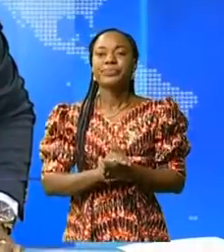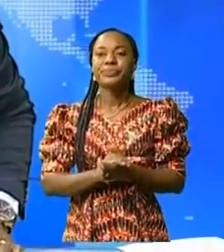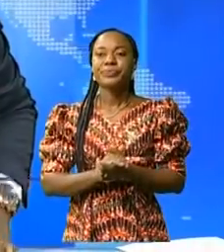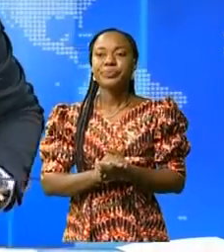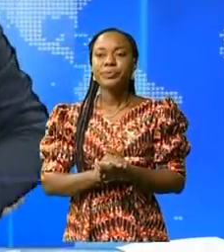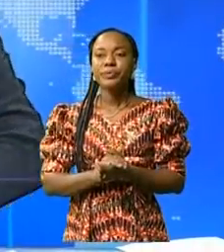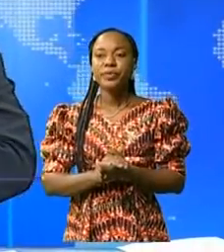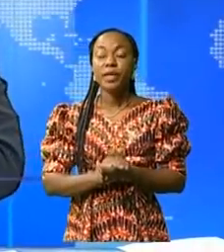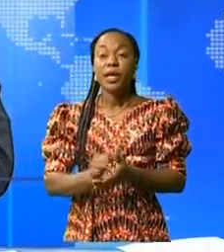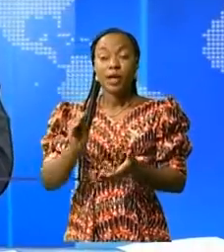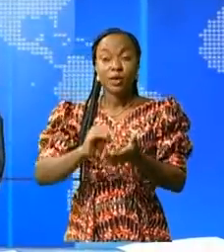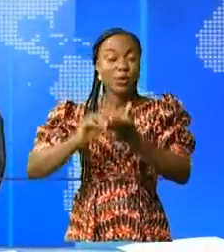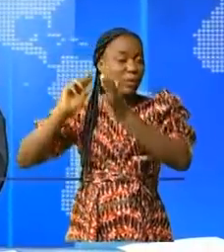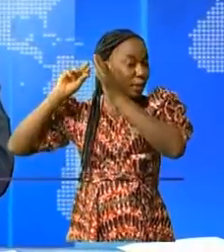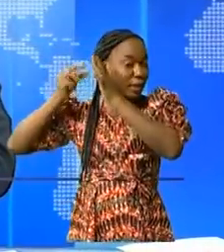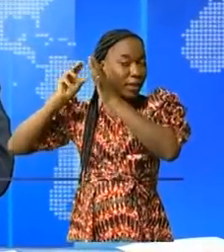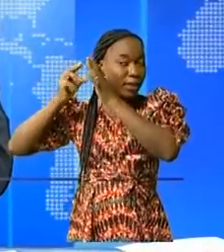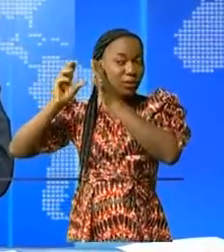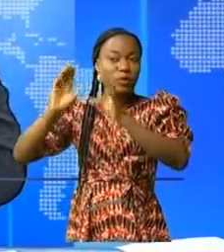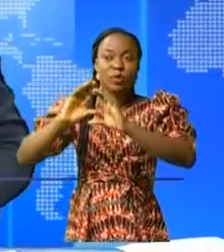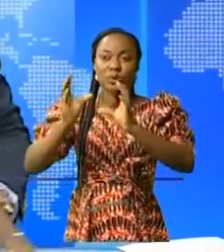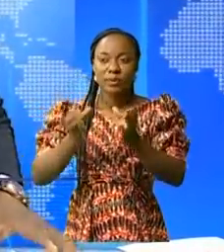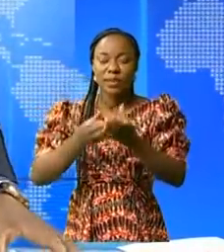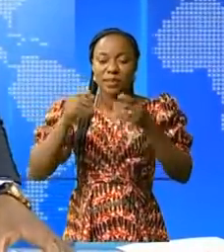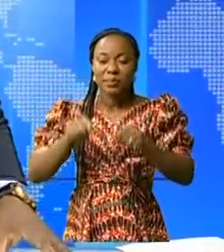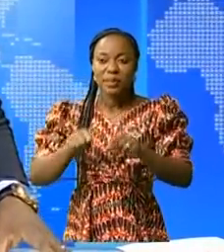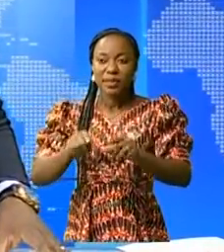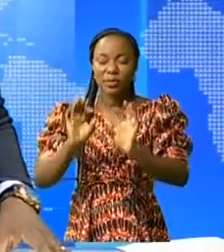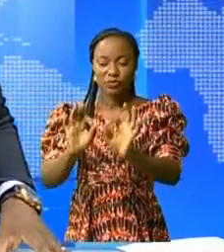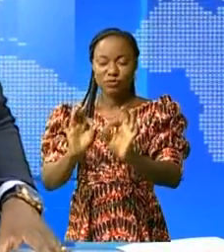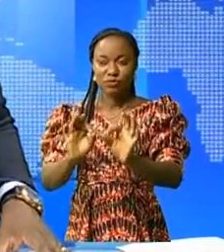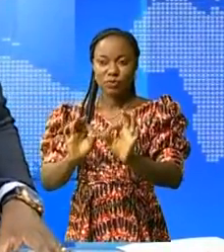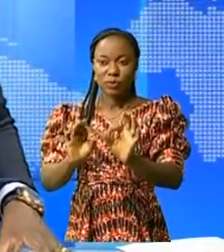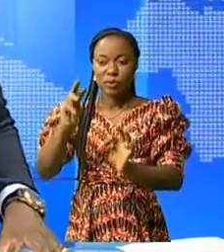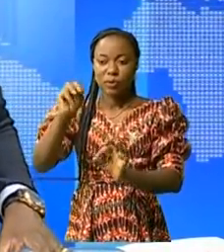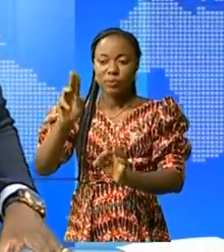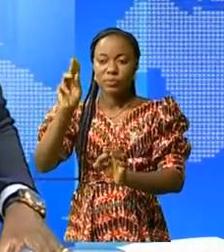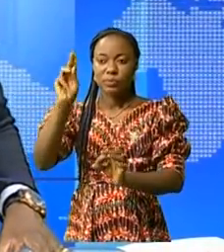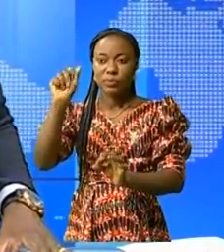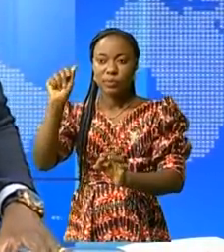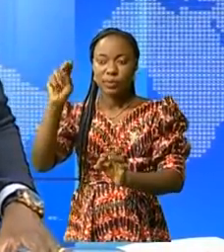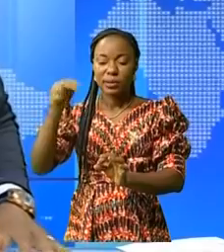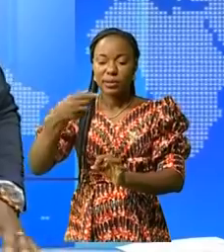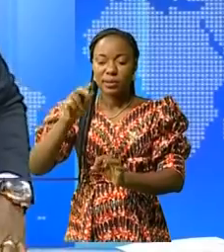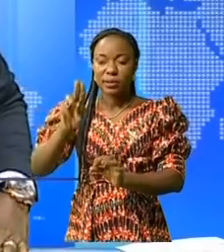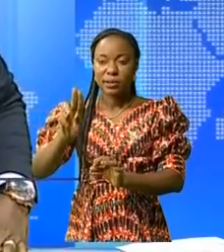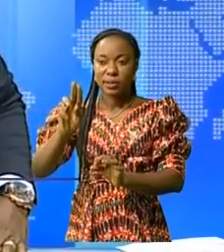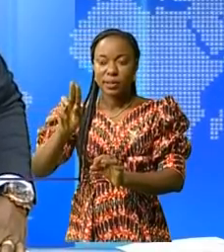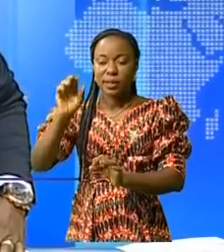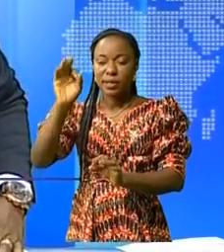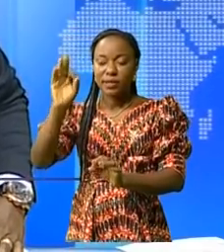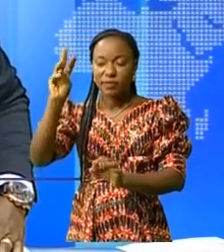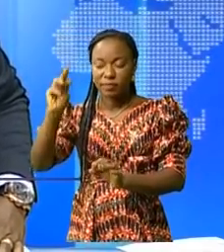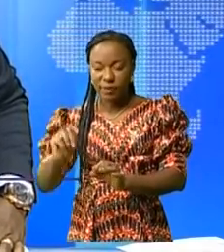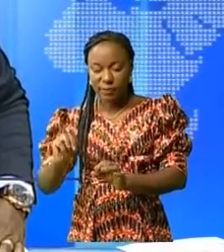et c'est une radio communautaire qui vient de voir le jour la radio mukanga fm va couvrir la commune de katuba